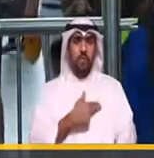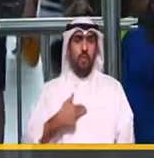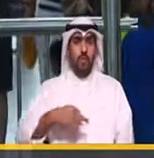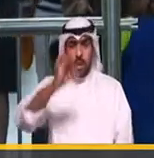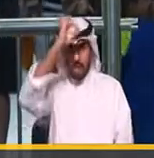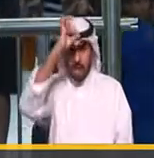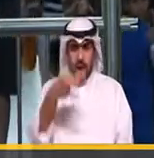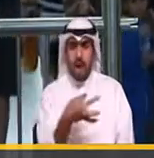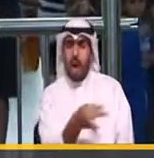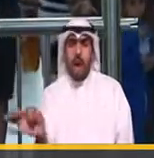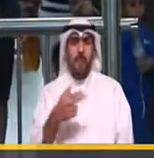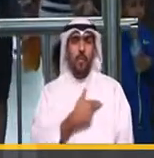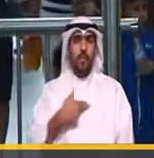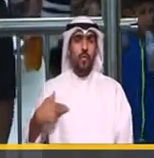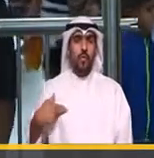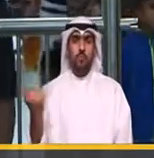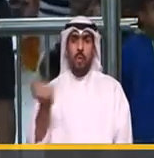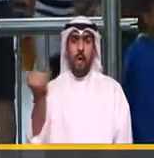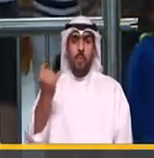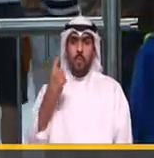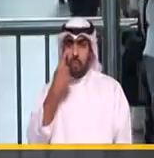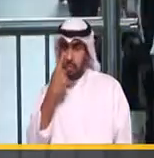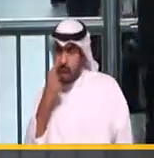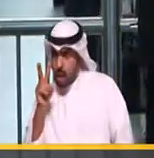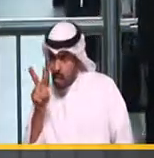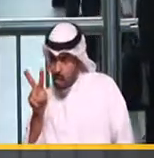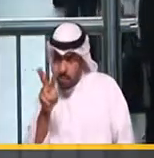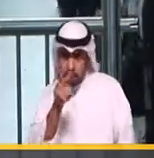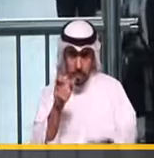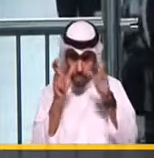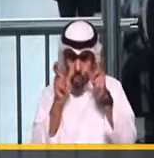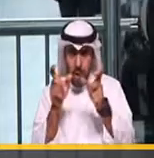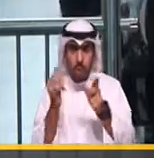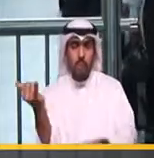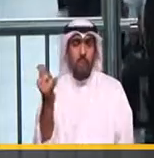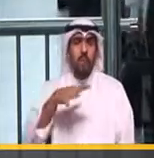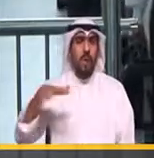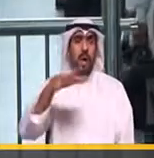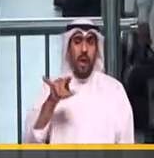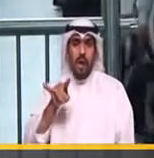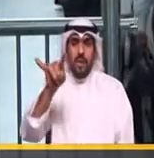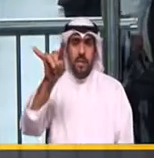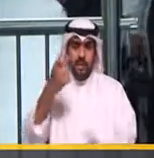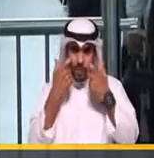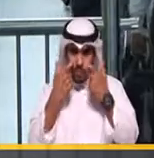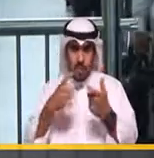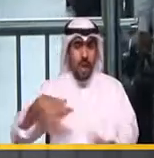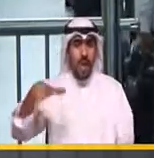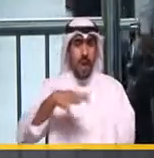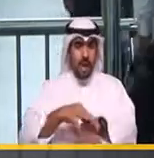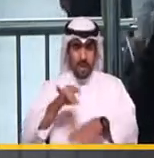المطار تسهر على انتقال الركاب من وإلى الكويت، وهي تتمنى من المسافرين التأكد من أوراقهم